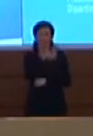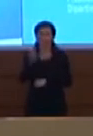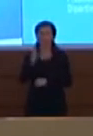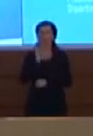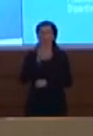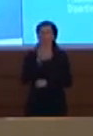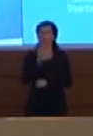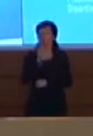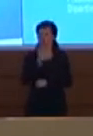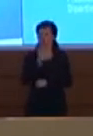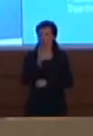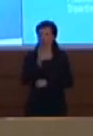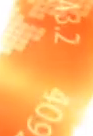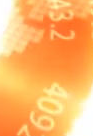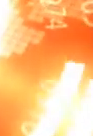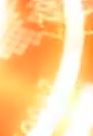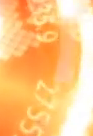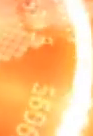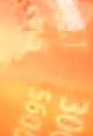nuovi attualmente positivi